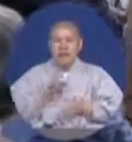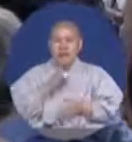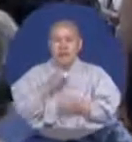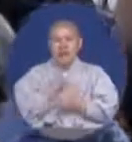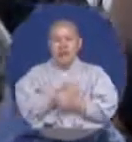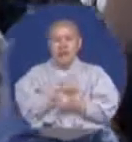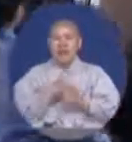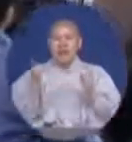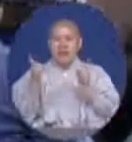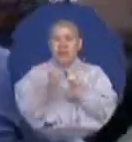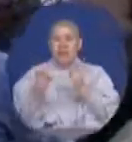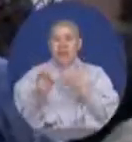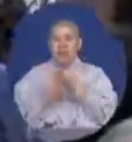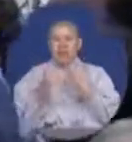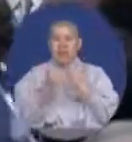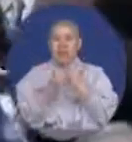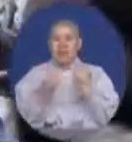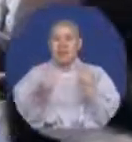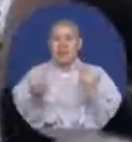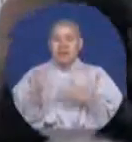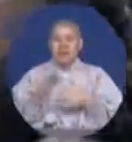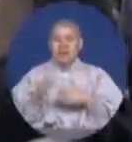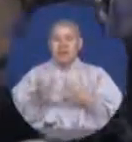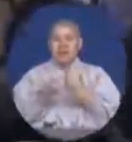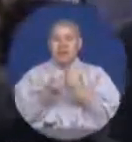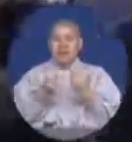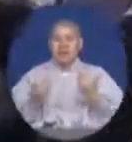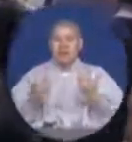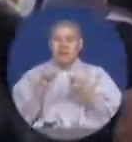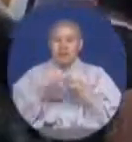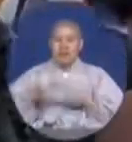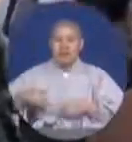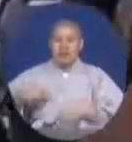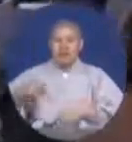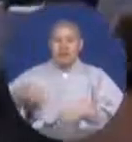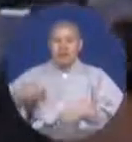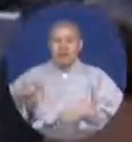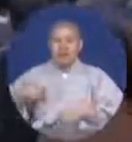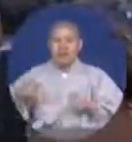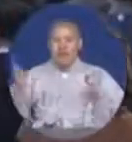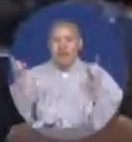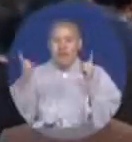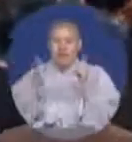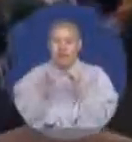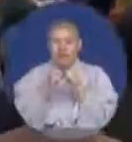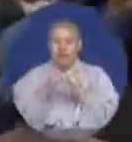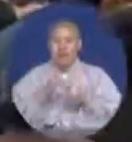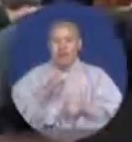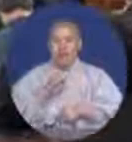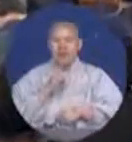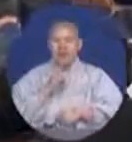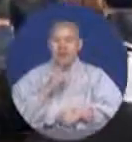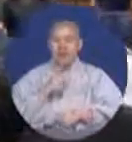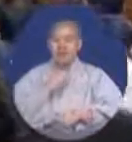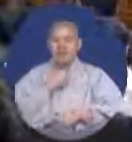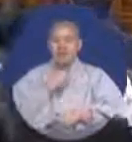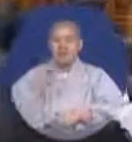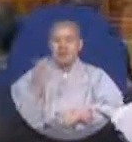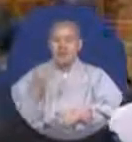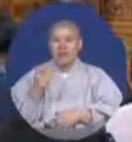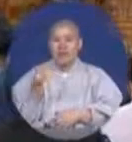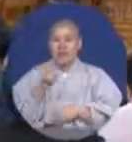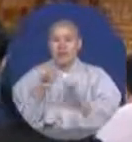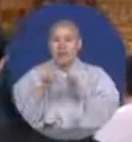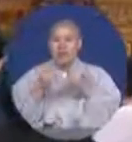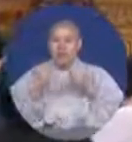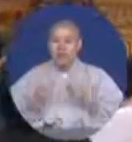또 만나면 헤어지는데 헤어지는 건 모르고 만나려고만 해요. 그 어떤 사람